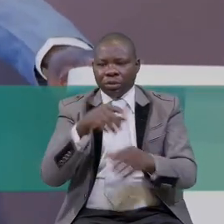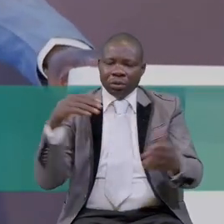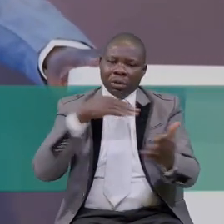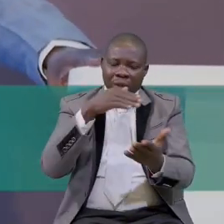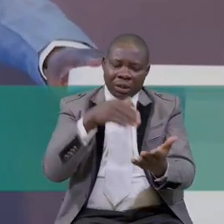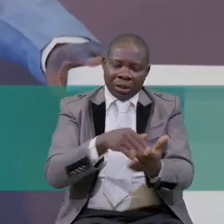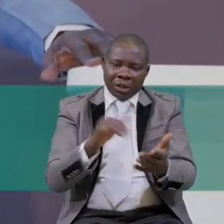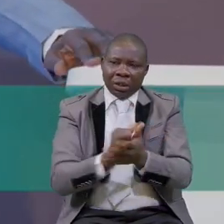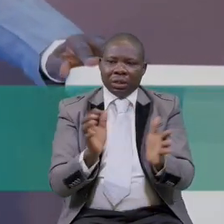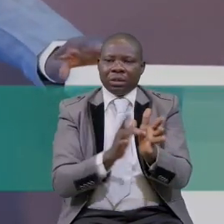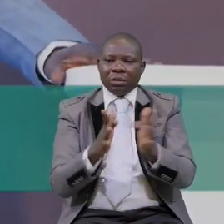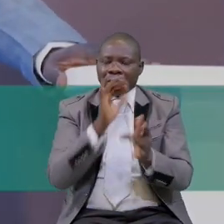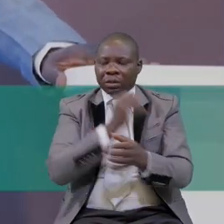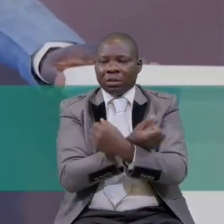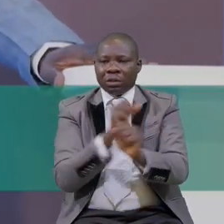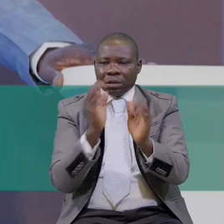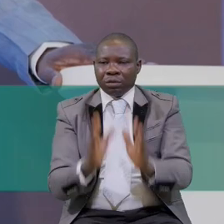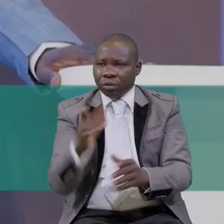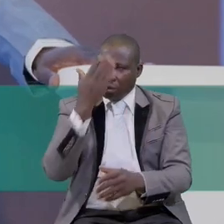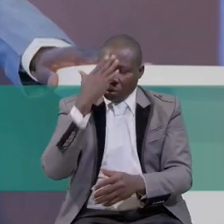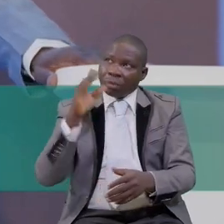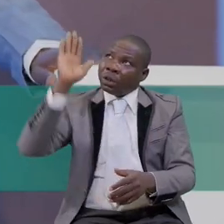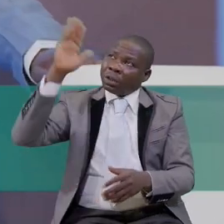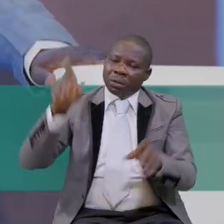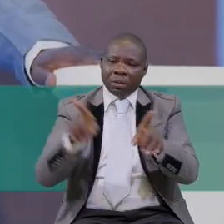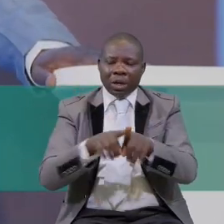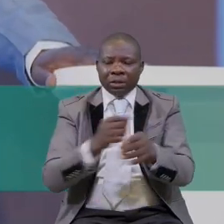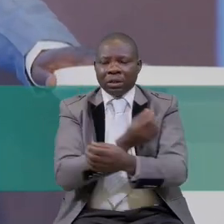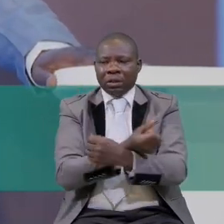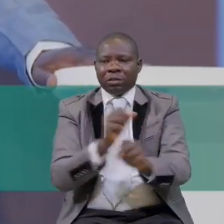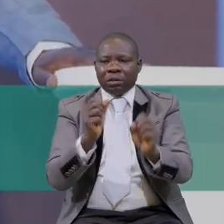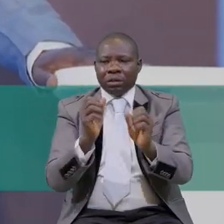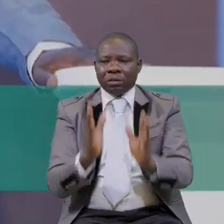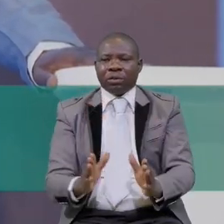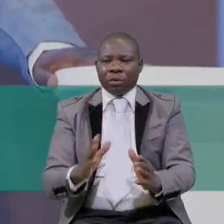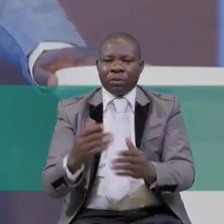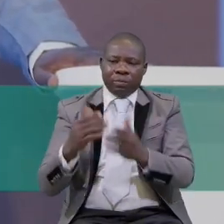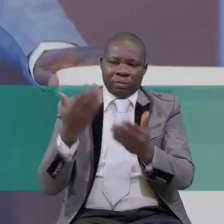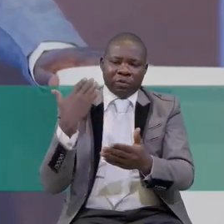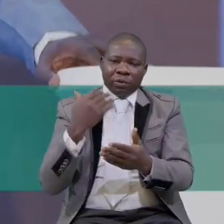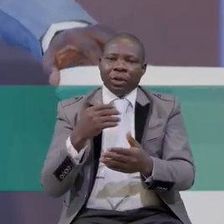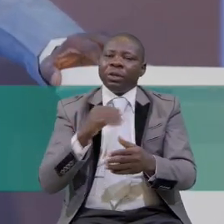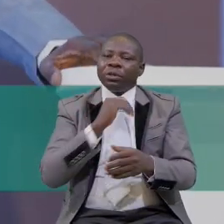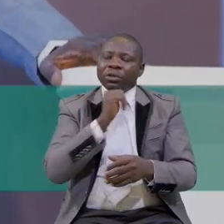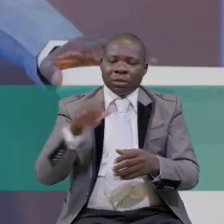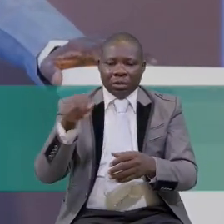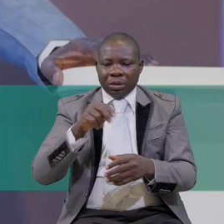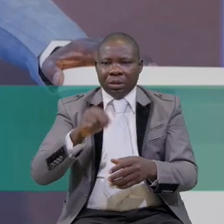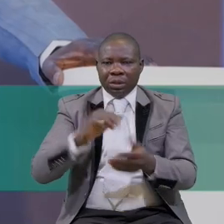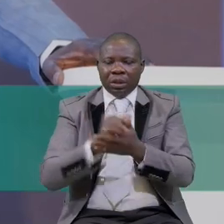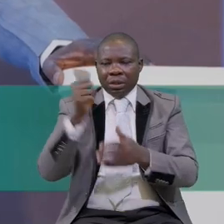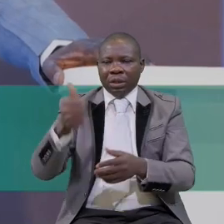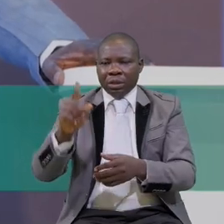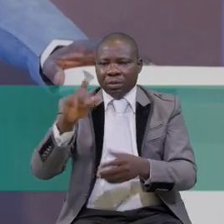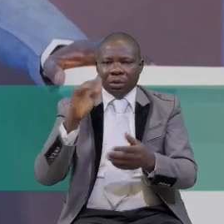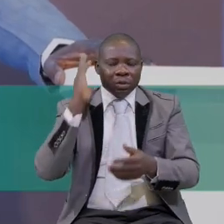que Jésus est sauveur. Vous le connaissez comme sauveur déjà. Vous n'avez pas besoin que qu'on vous enseigne encore que